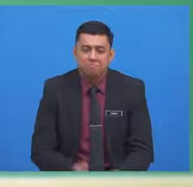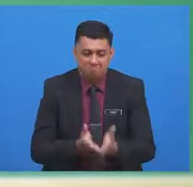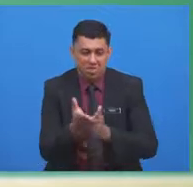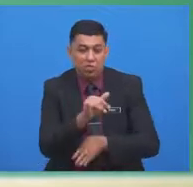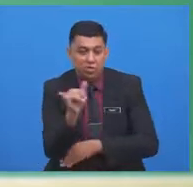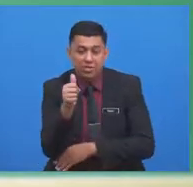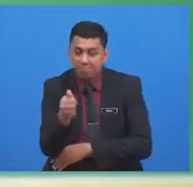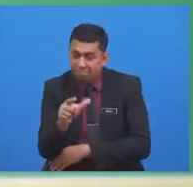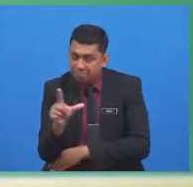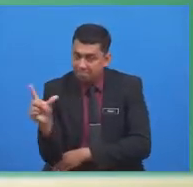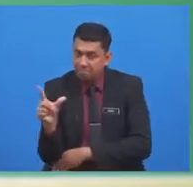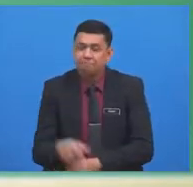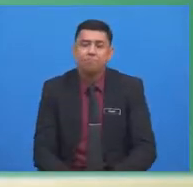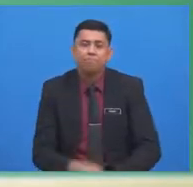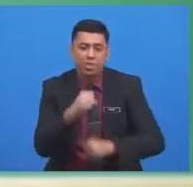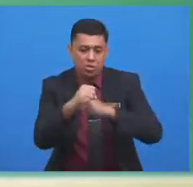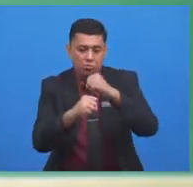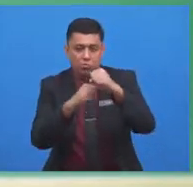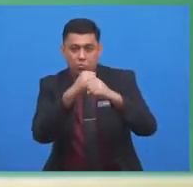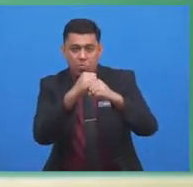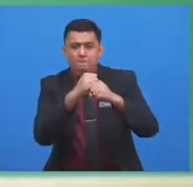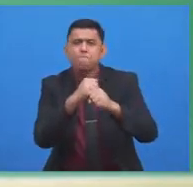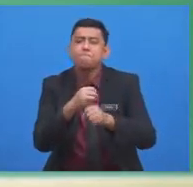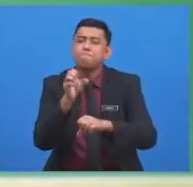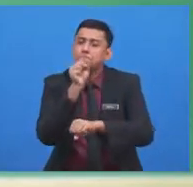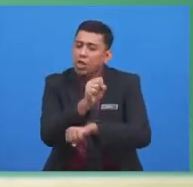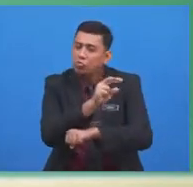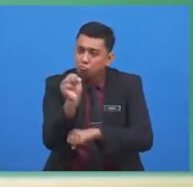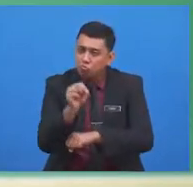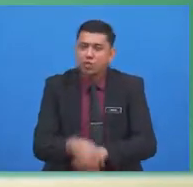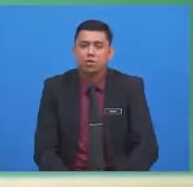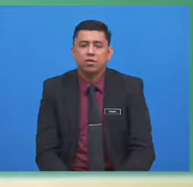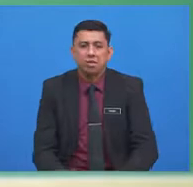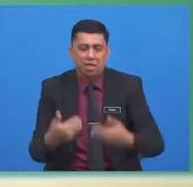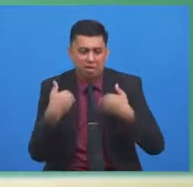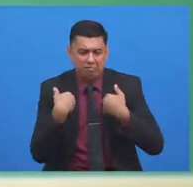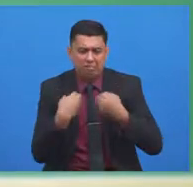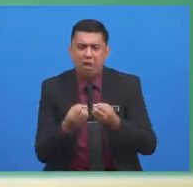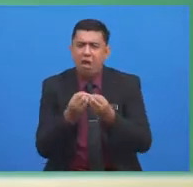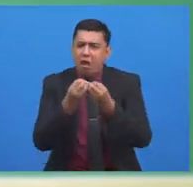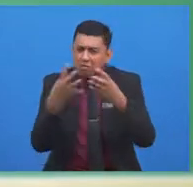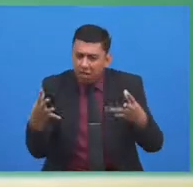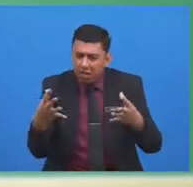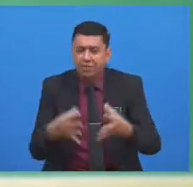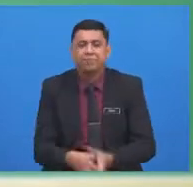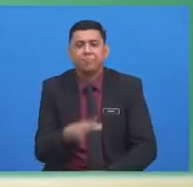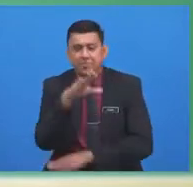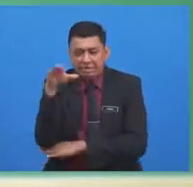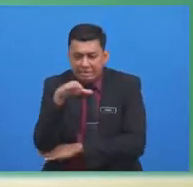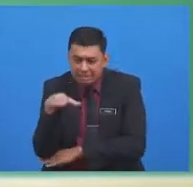Seterusnya ialah struktur batuan. Batuan yang mempunyai retakan dan